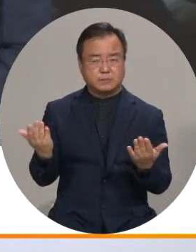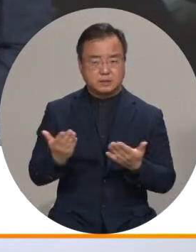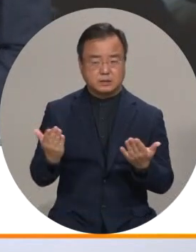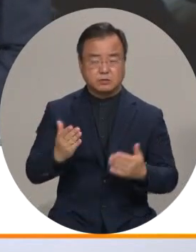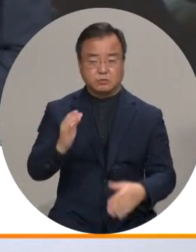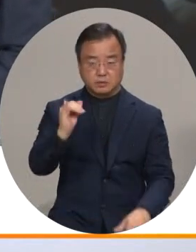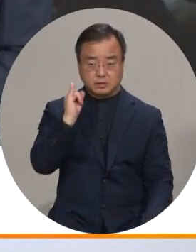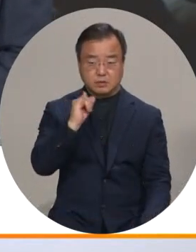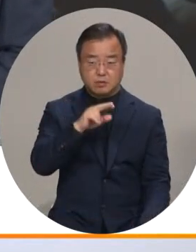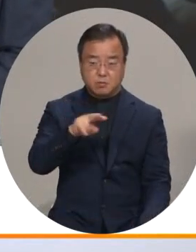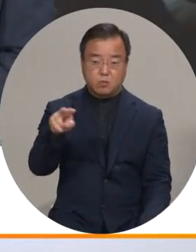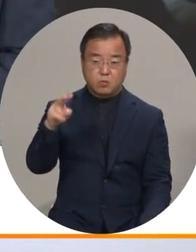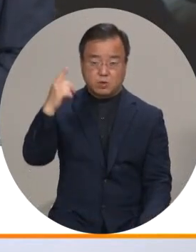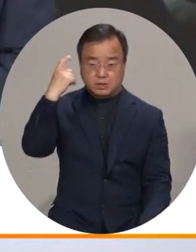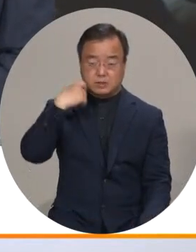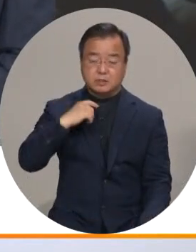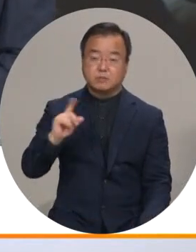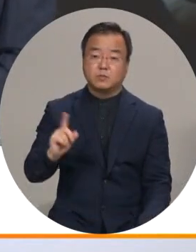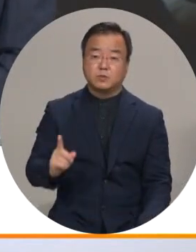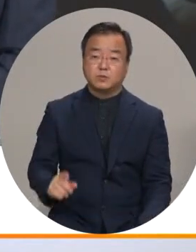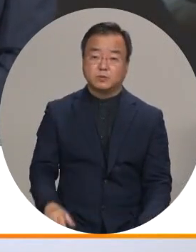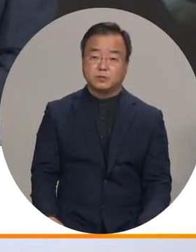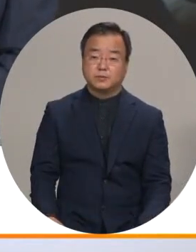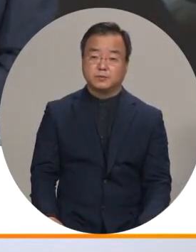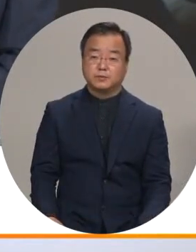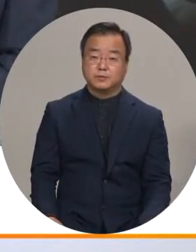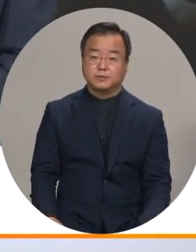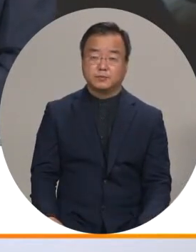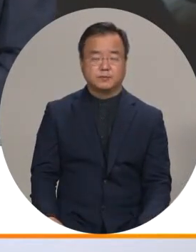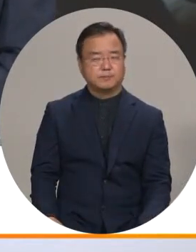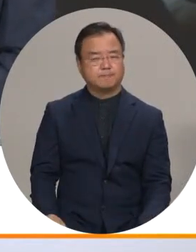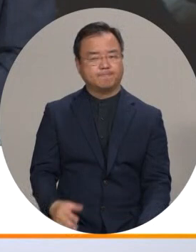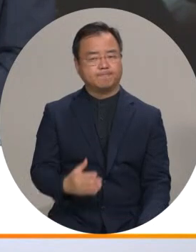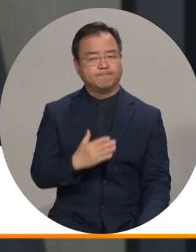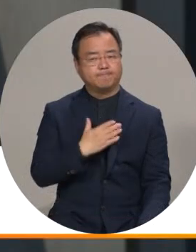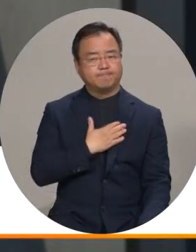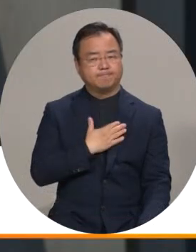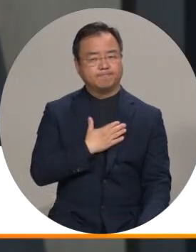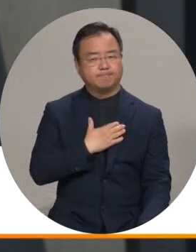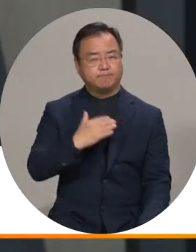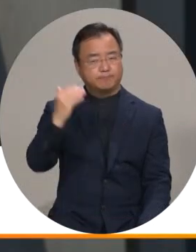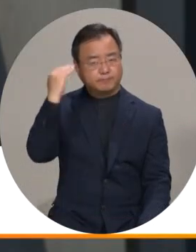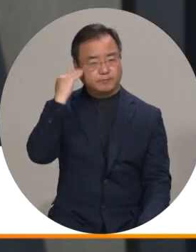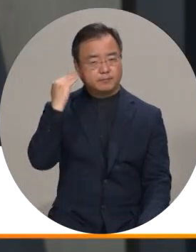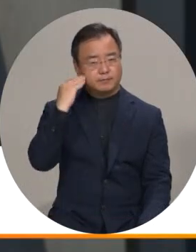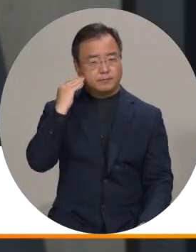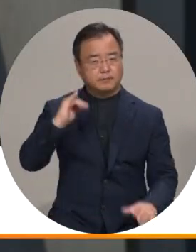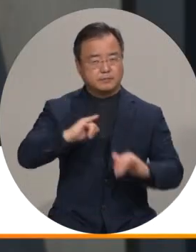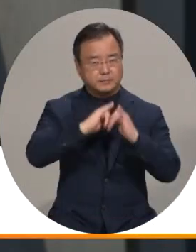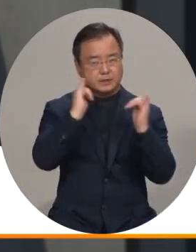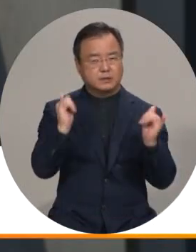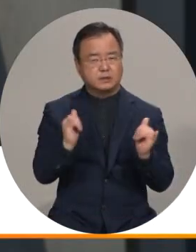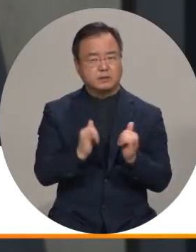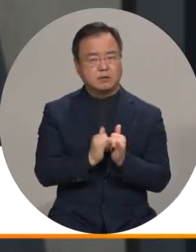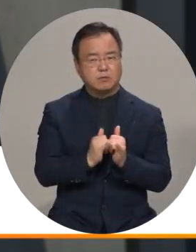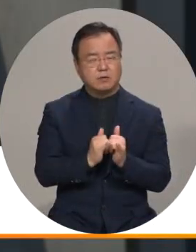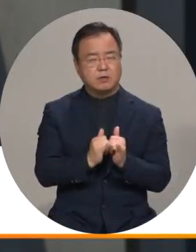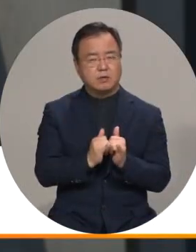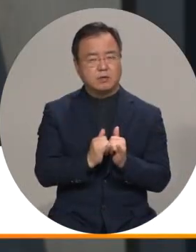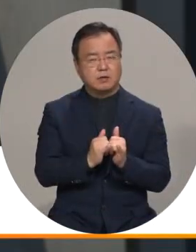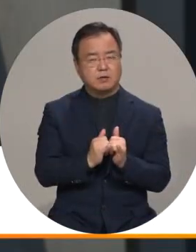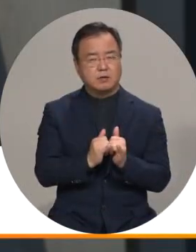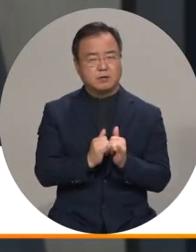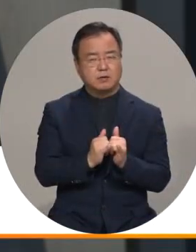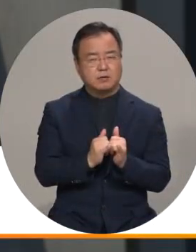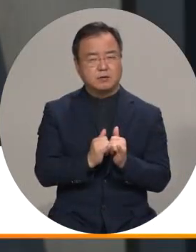어떤 생각이 드셨는지 또 궁금합니다 저는 사실 대한민국 사회가 그렇게